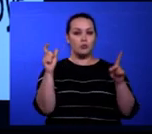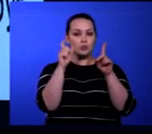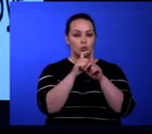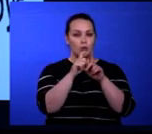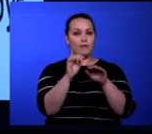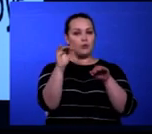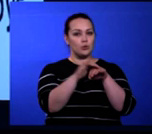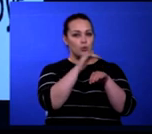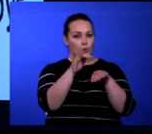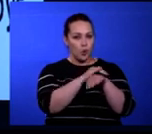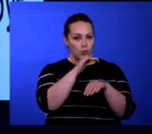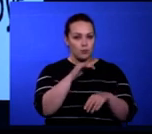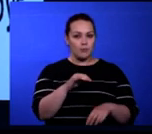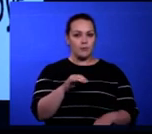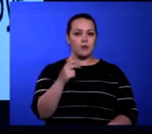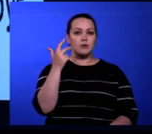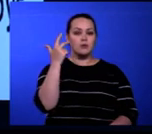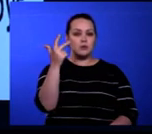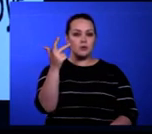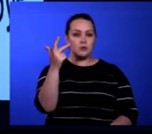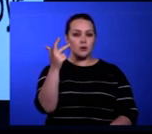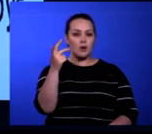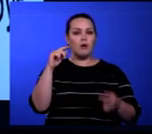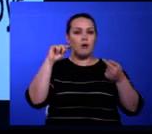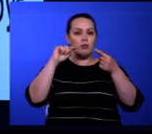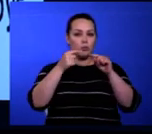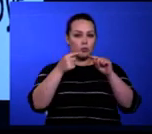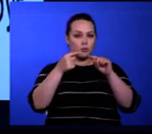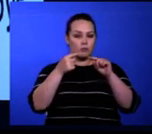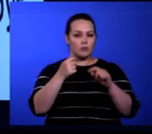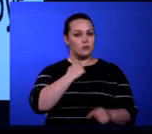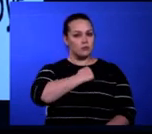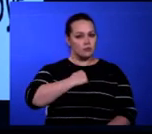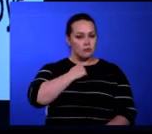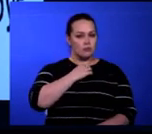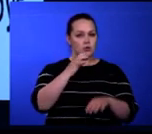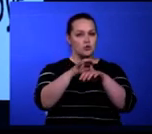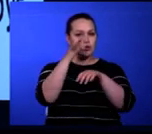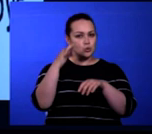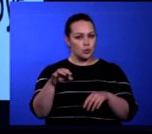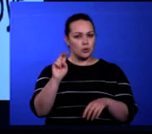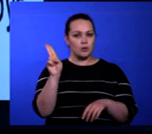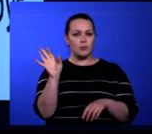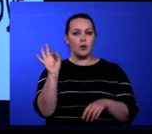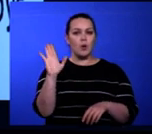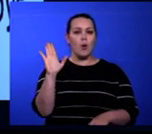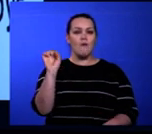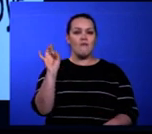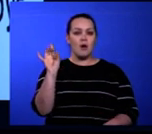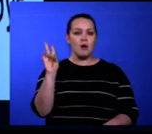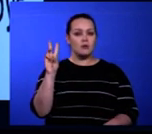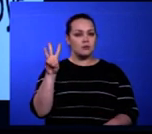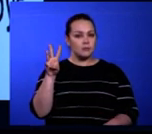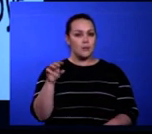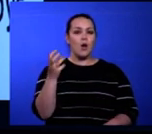«добрым» целых три антонима – злым, жестоким, коварным, а еще